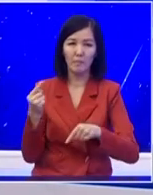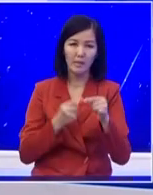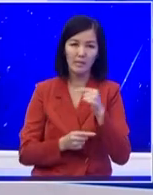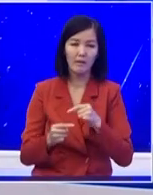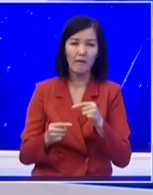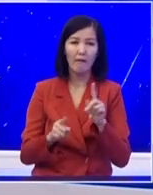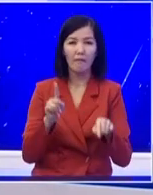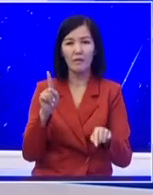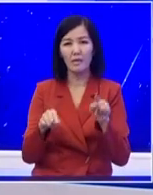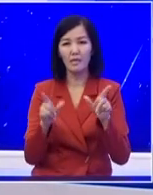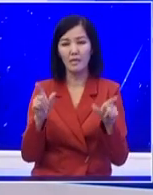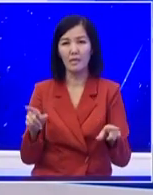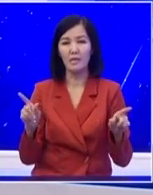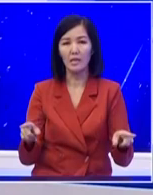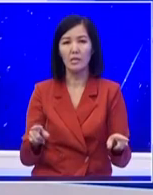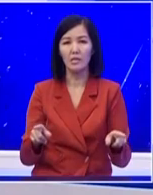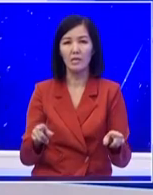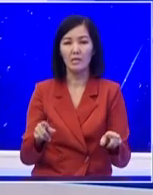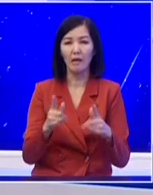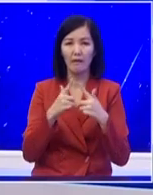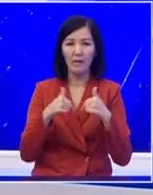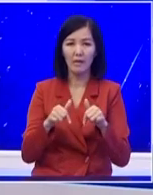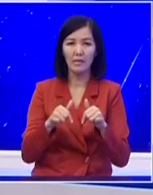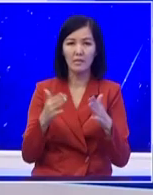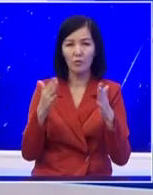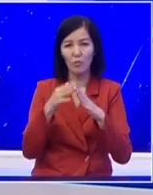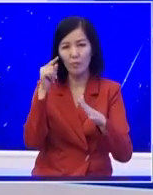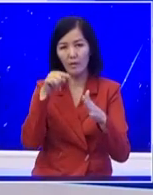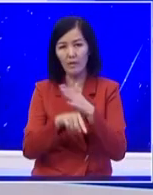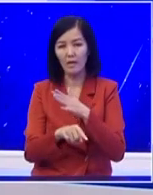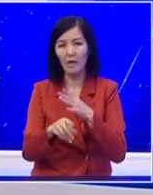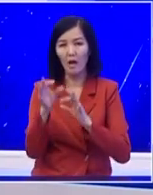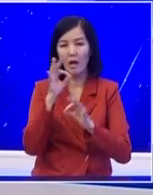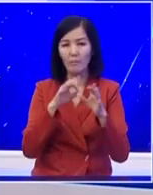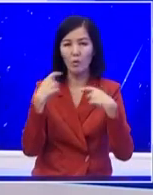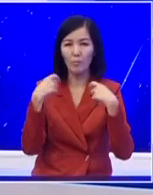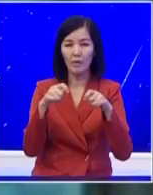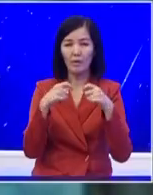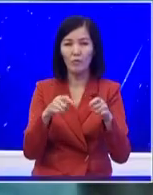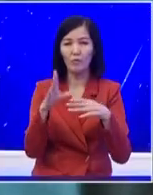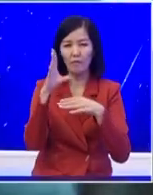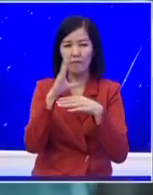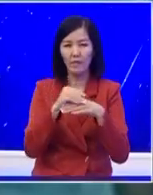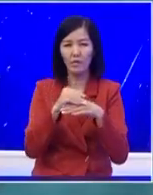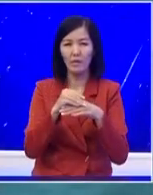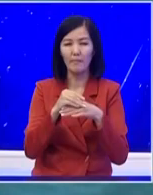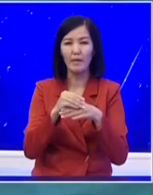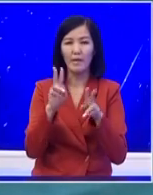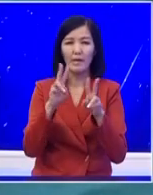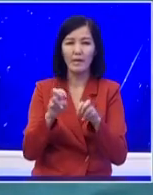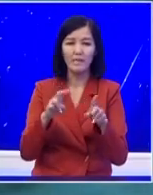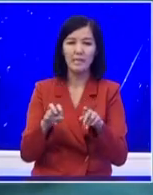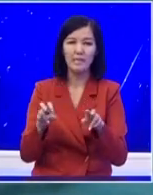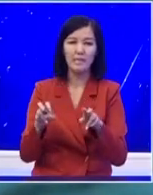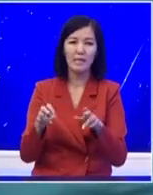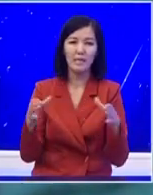Некоторые граждане пошли куда дальше и организовали прямо на дому нелегальную аптеку. Минувшим вечером в ходе оперативно-розыскных